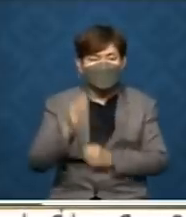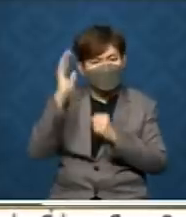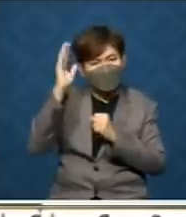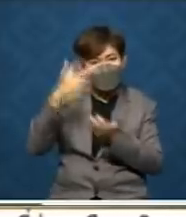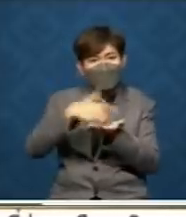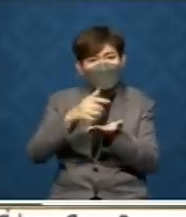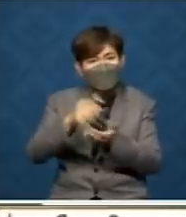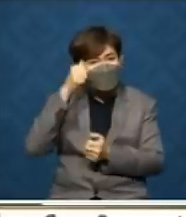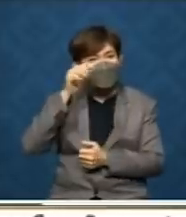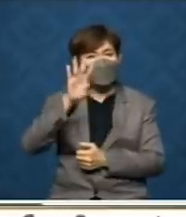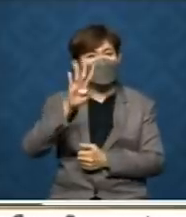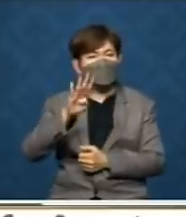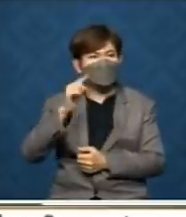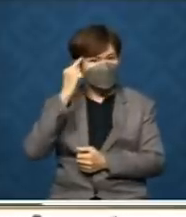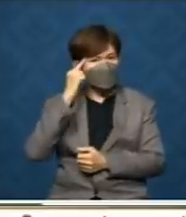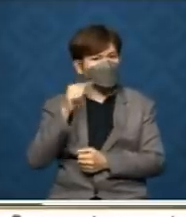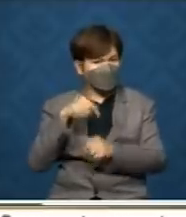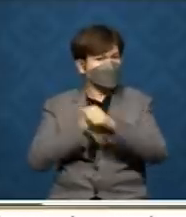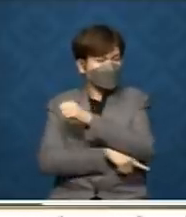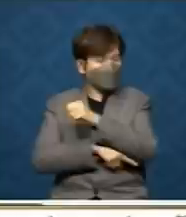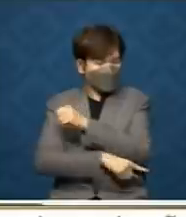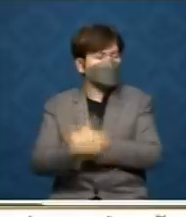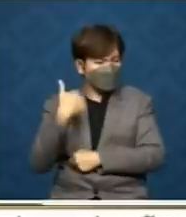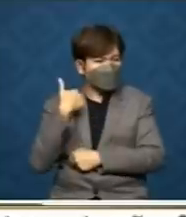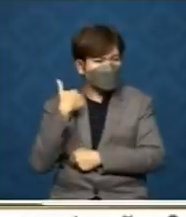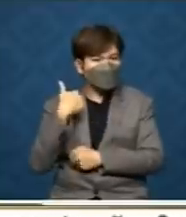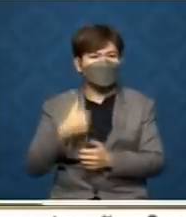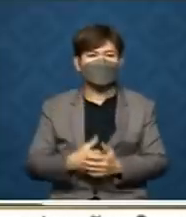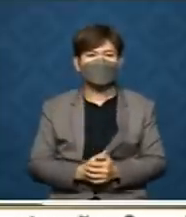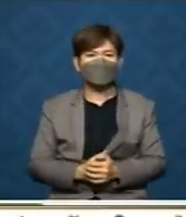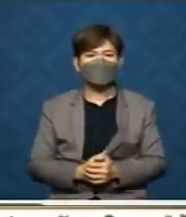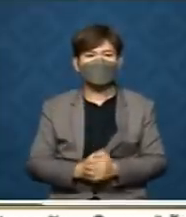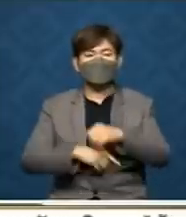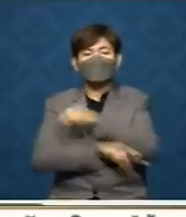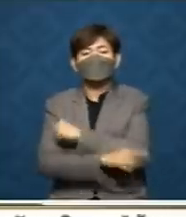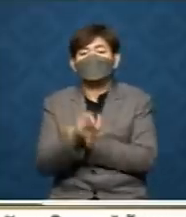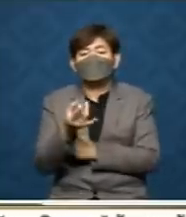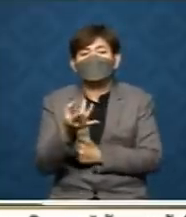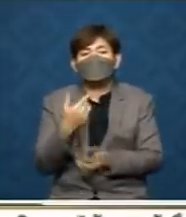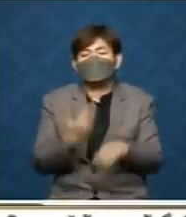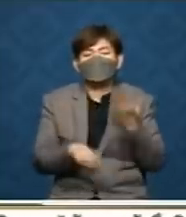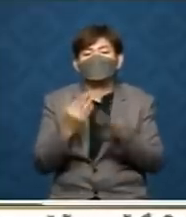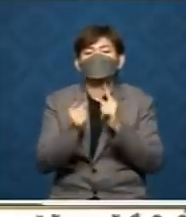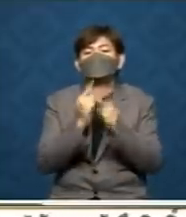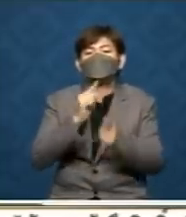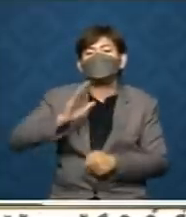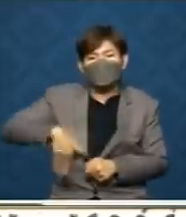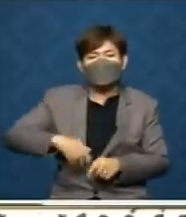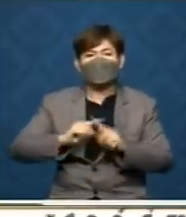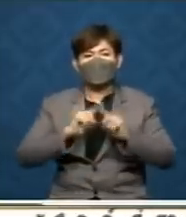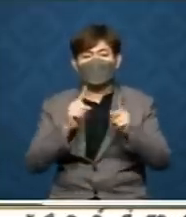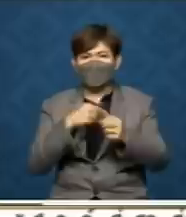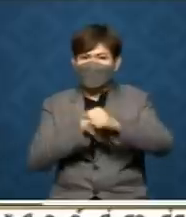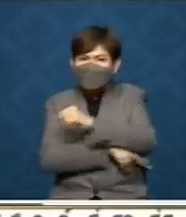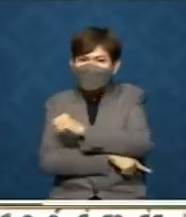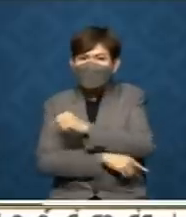นี่หมอเขาเชื่อว่าฉันโกงอยู่หลายเรื่องอากงอย่างอื่นก็เอาแล้วค่อยว่ากันช้าๆที่หลังแต่